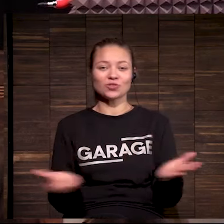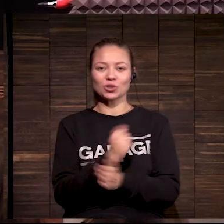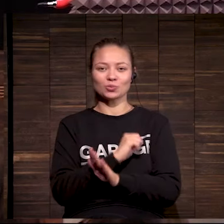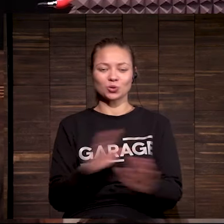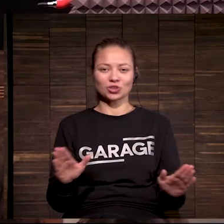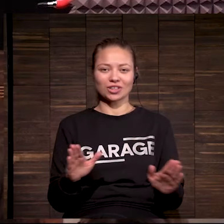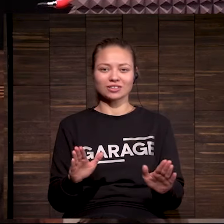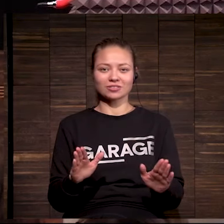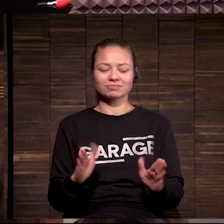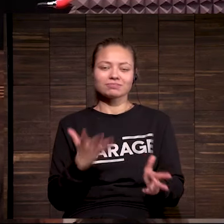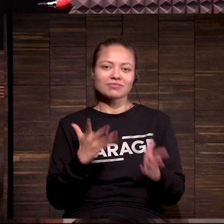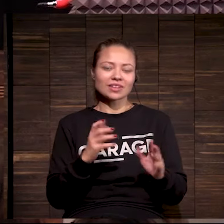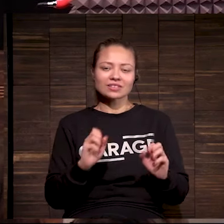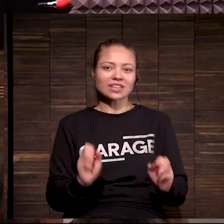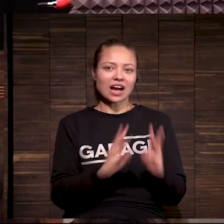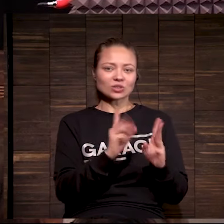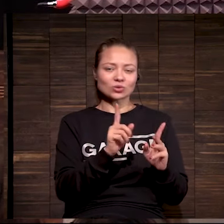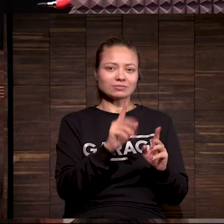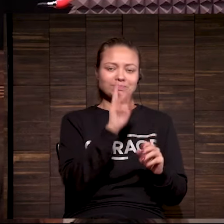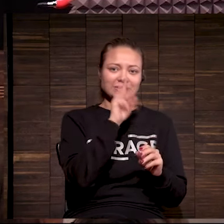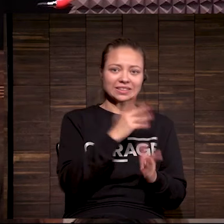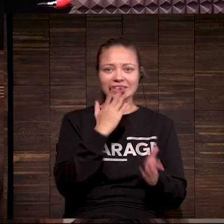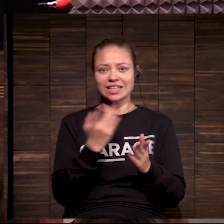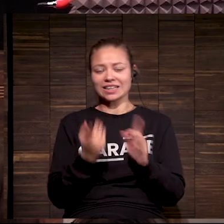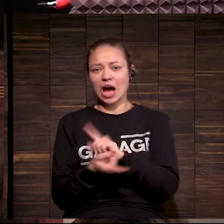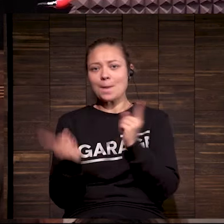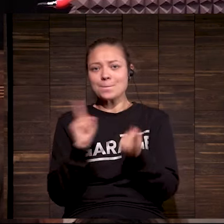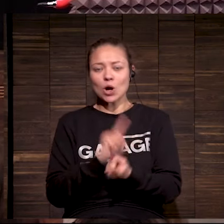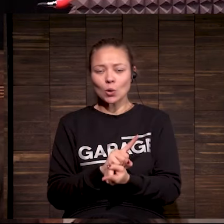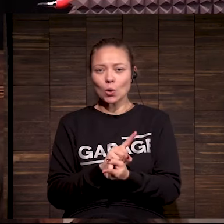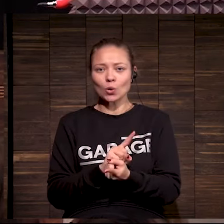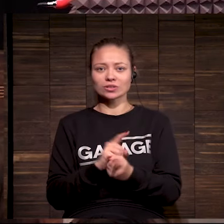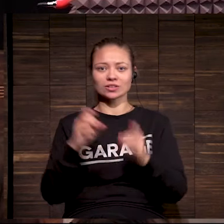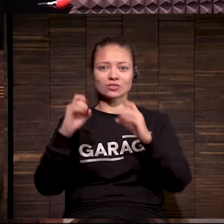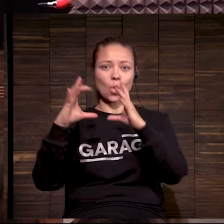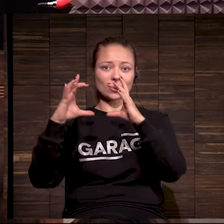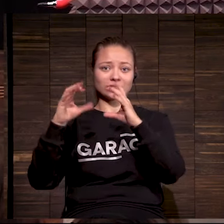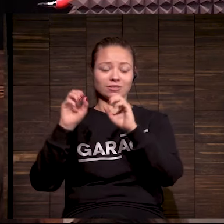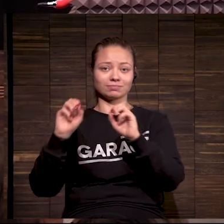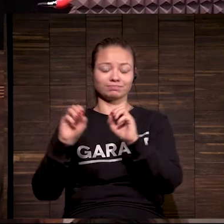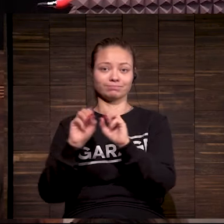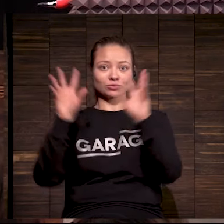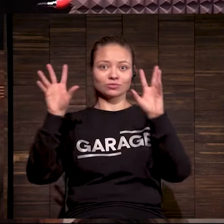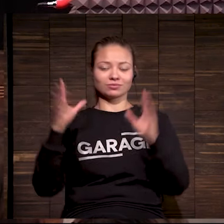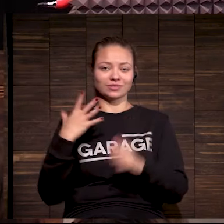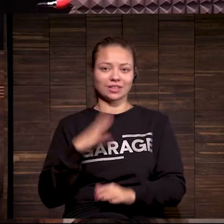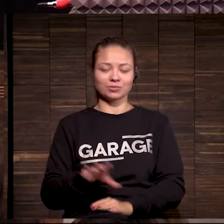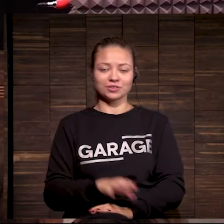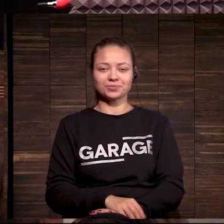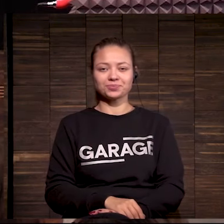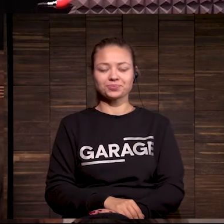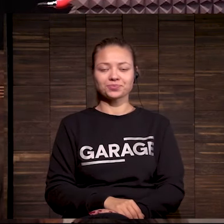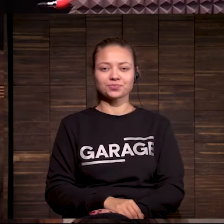то ли загоралась что-то не то или наоборот кольца не загорались шут